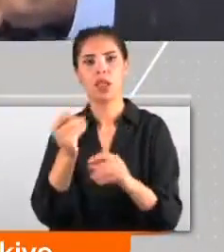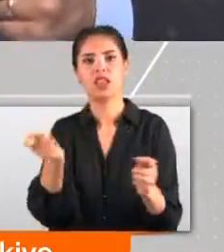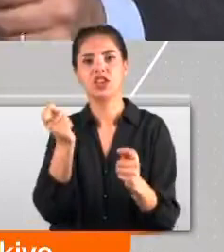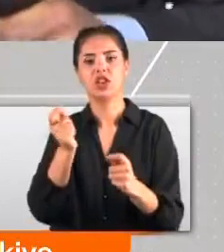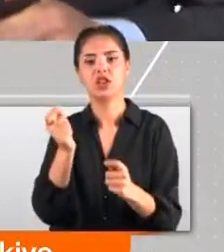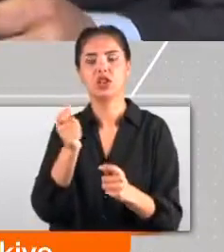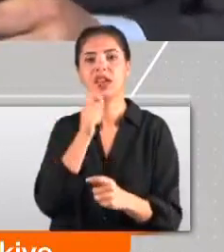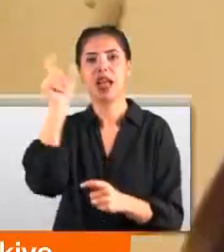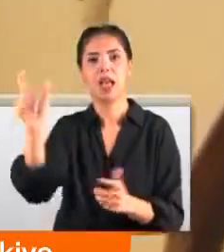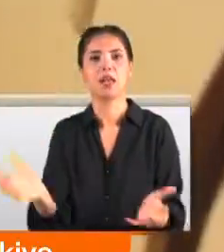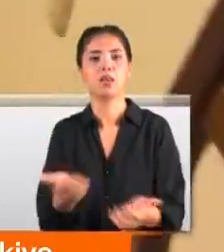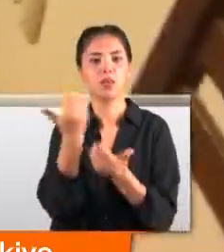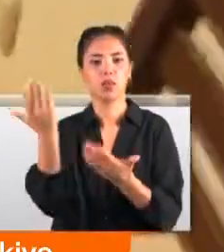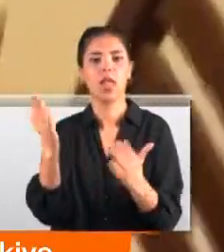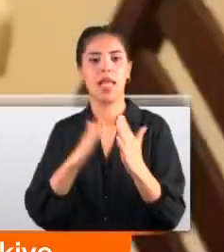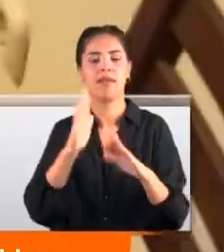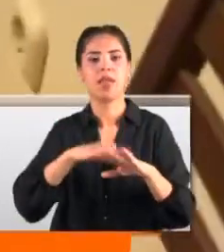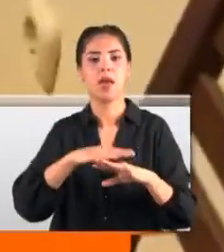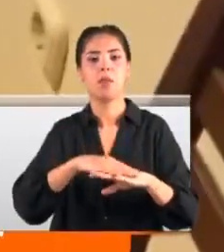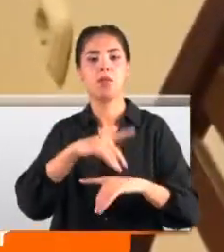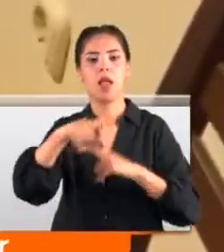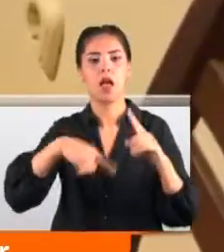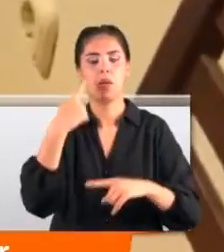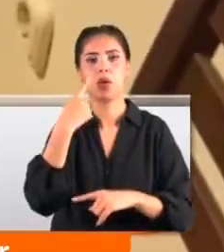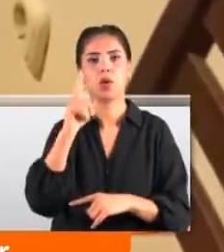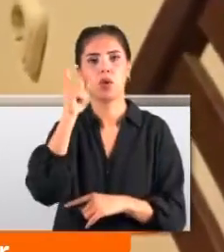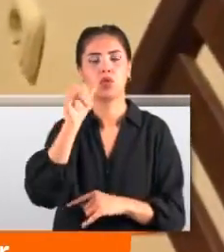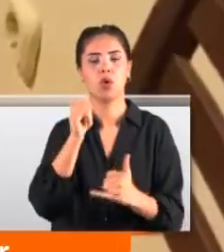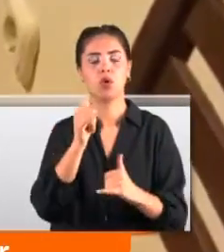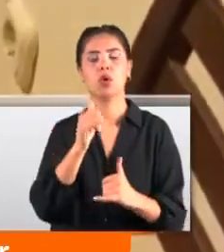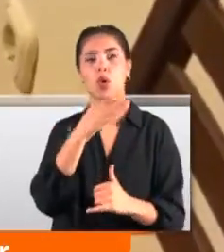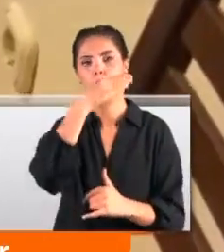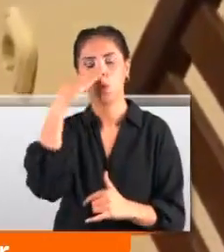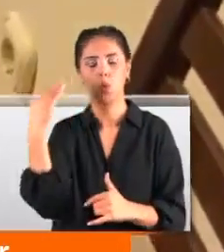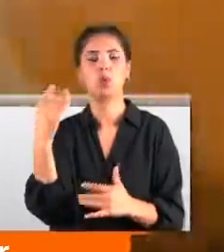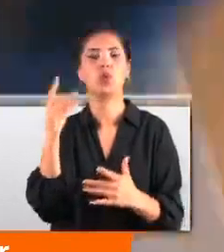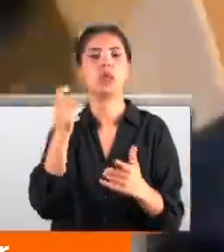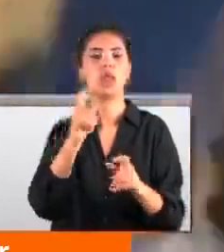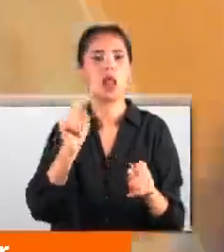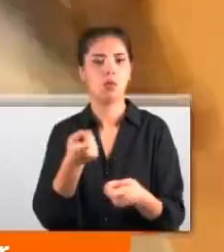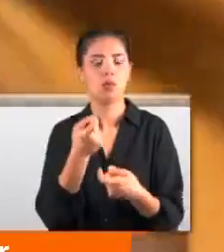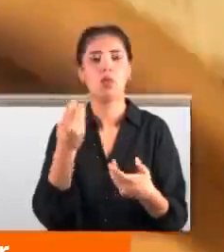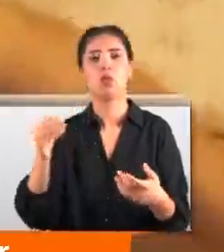anda kurtardı. Evde yapılan aramada 9 kilo uyuşturucu ve çok sayıda silah ele geçirildi.